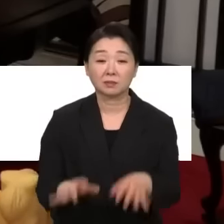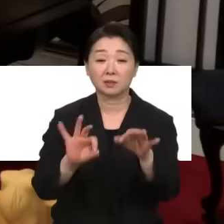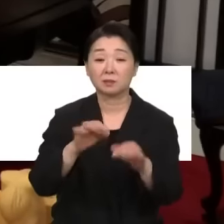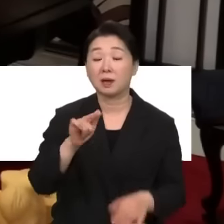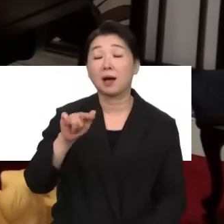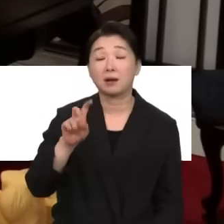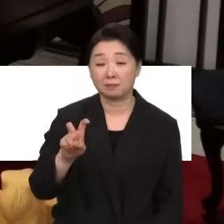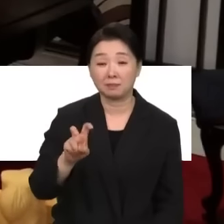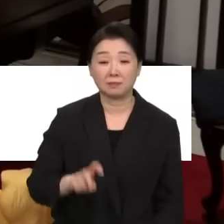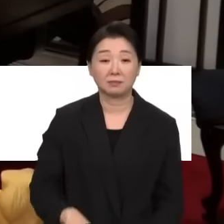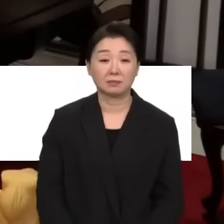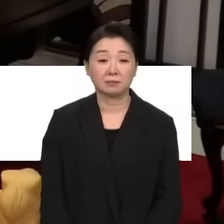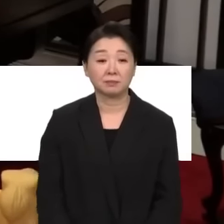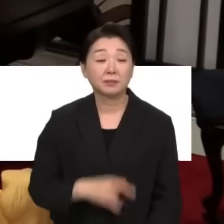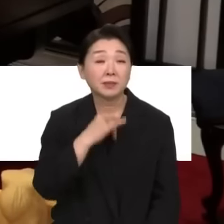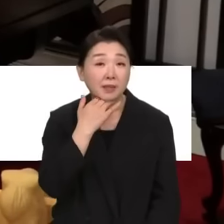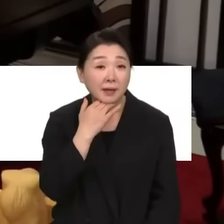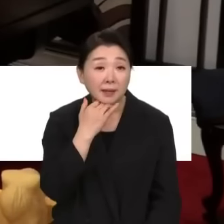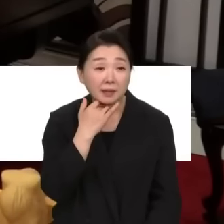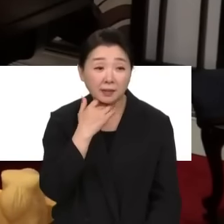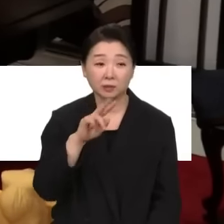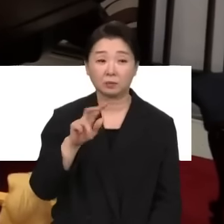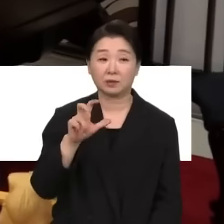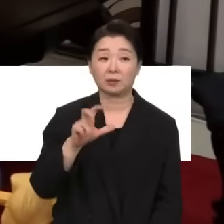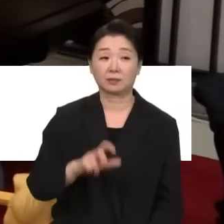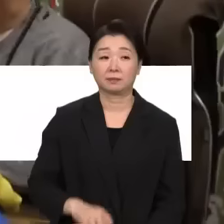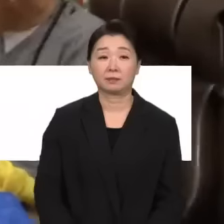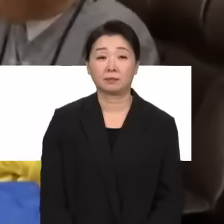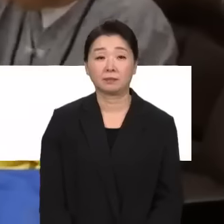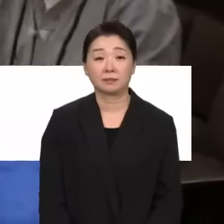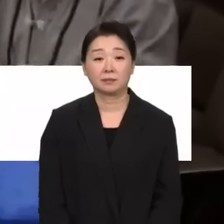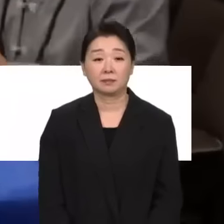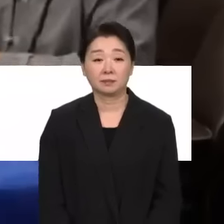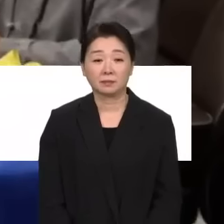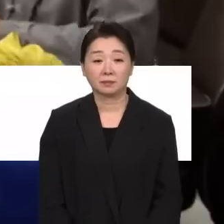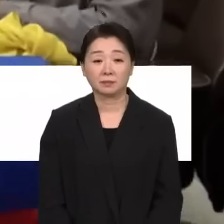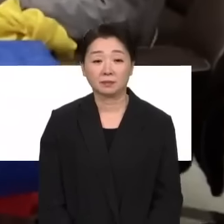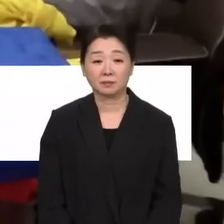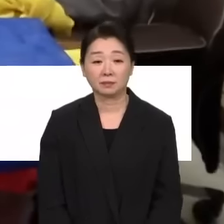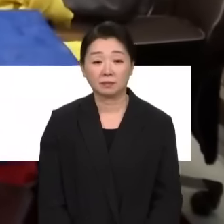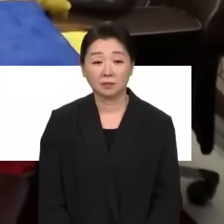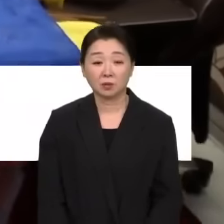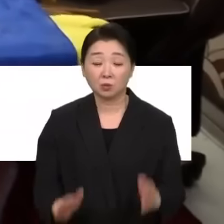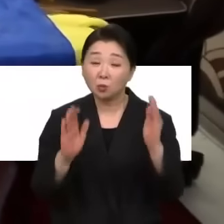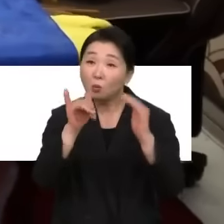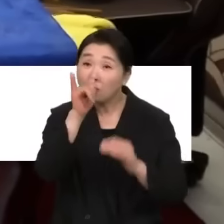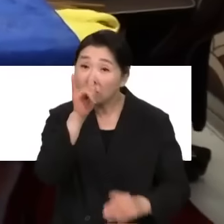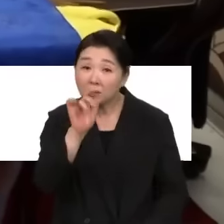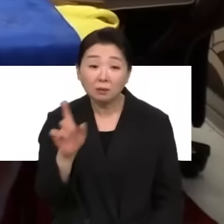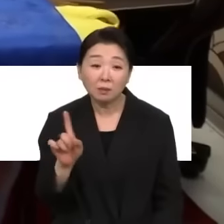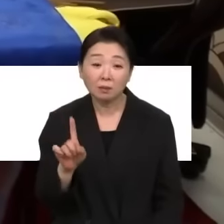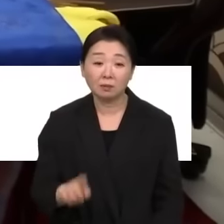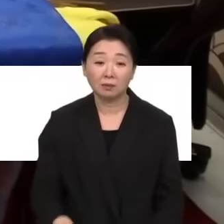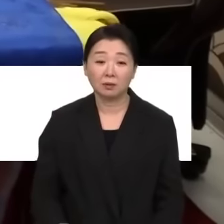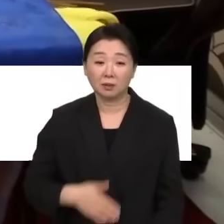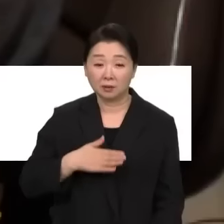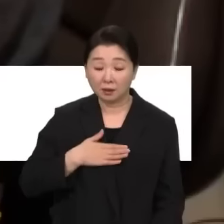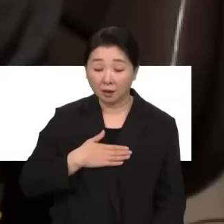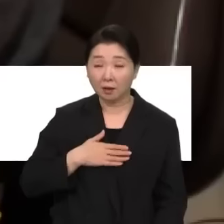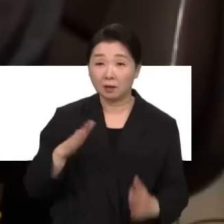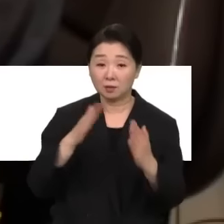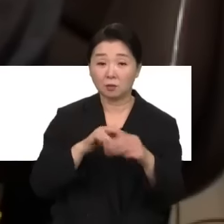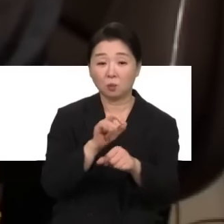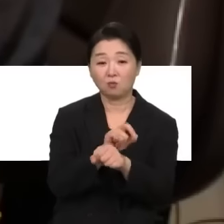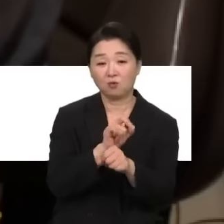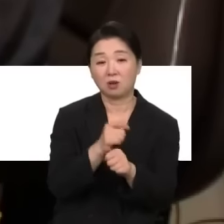김아름이요. 나이는요? 25살. 아름이는 지금 무슨 공부하고 있네? 네.